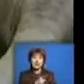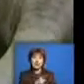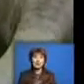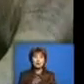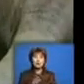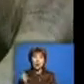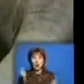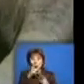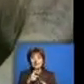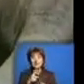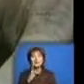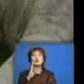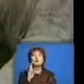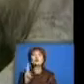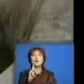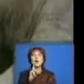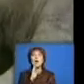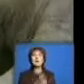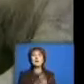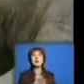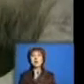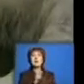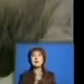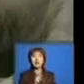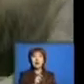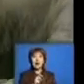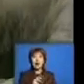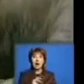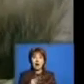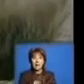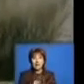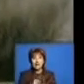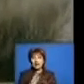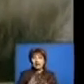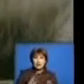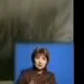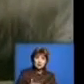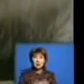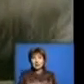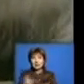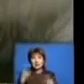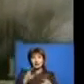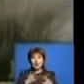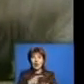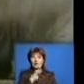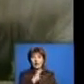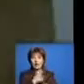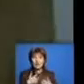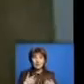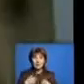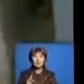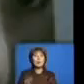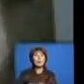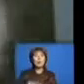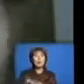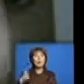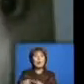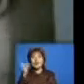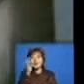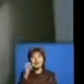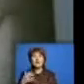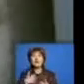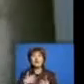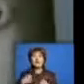идет об угадывании будущих обладателей «Оскаров». По всей вероятности, продюсеры телешоу надеются, что опоссум сможет повторить успех другого немецкого